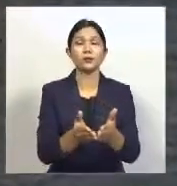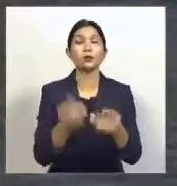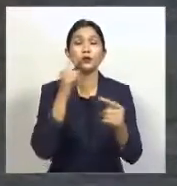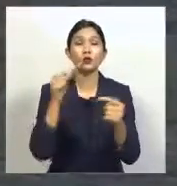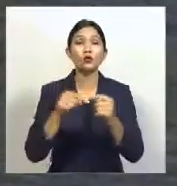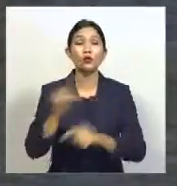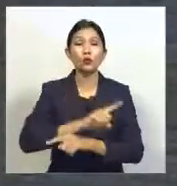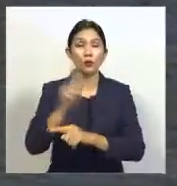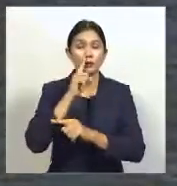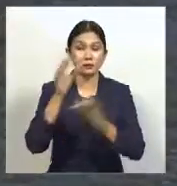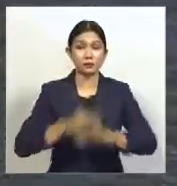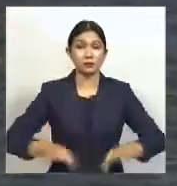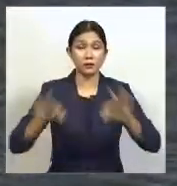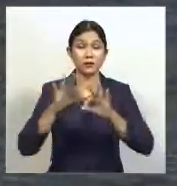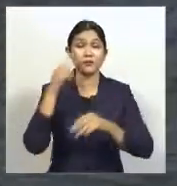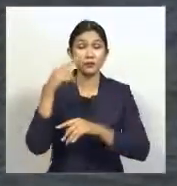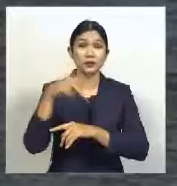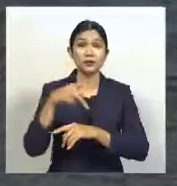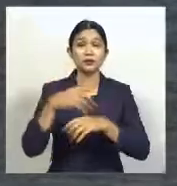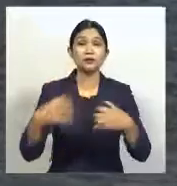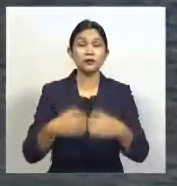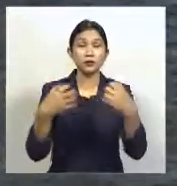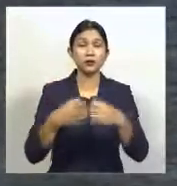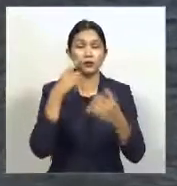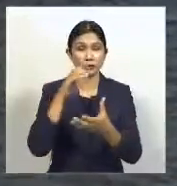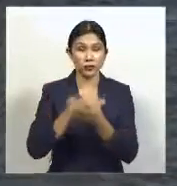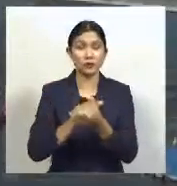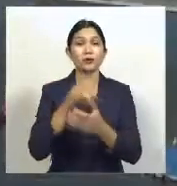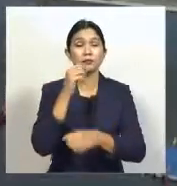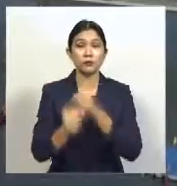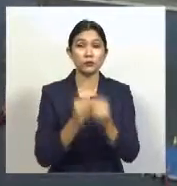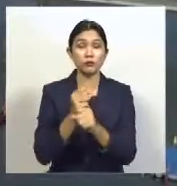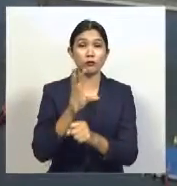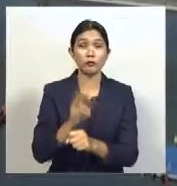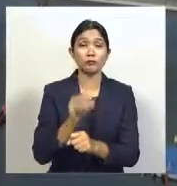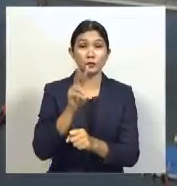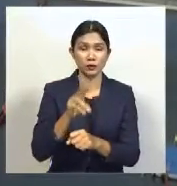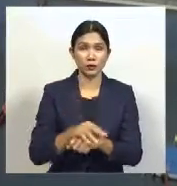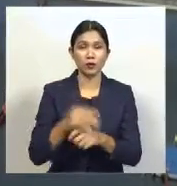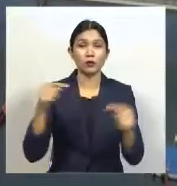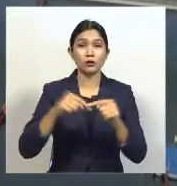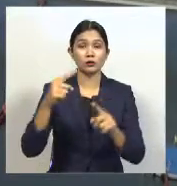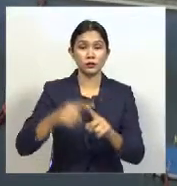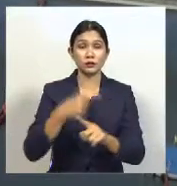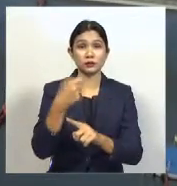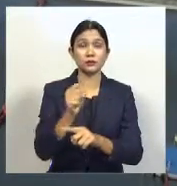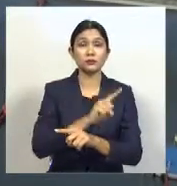การพระราชพิธีบรมราชาภิเษกพุทธศักราช2562ในวันที่24ตุลาค